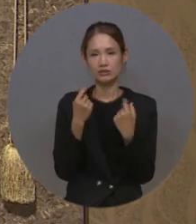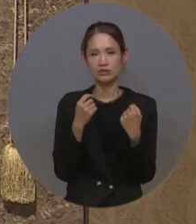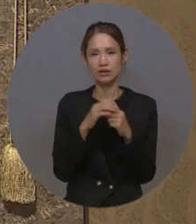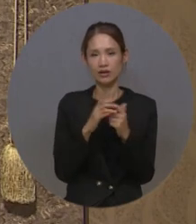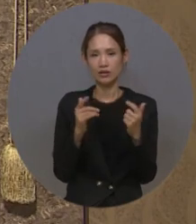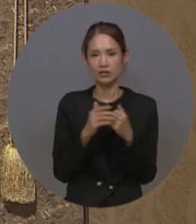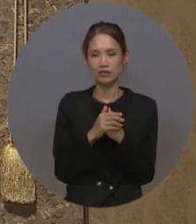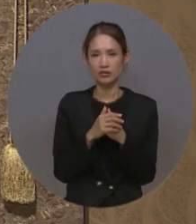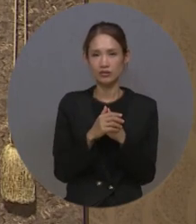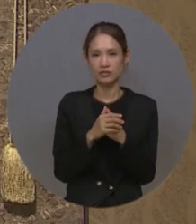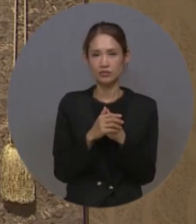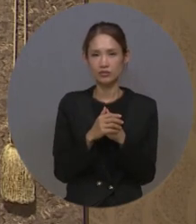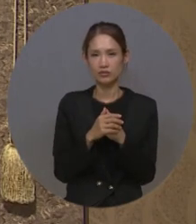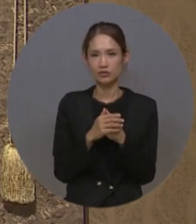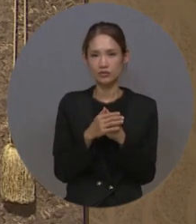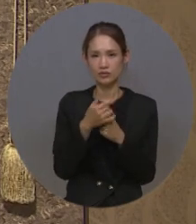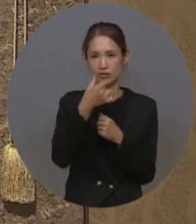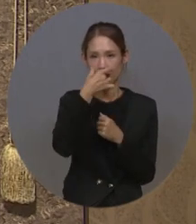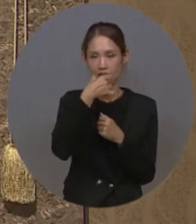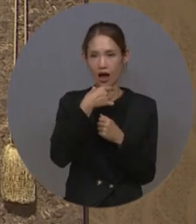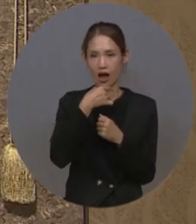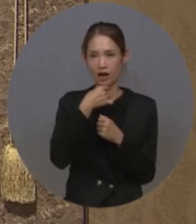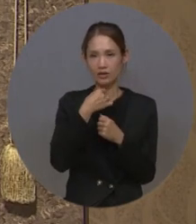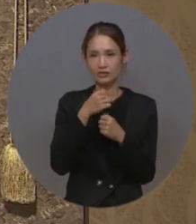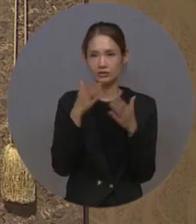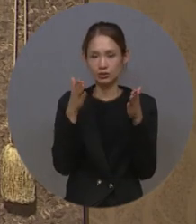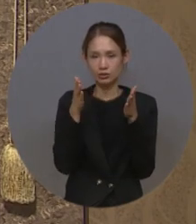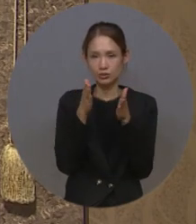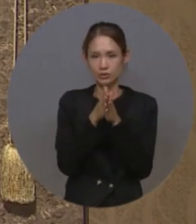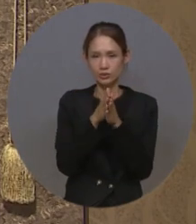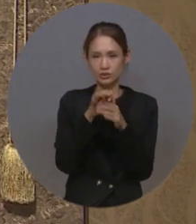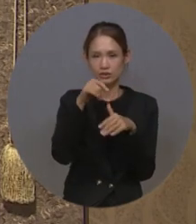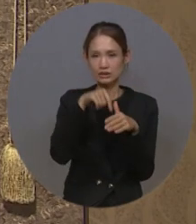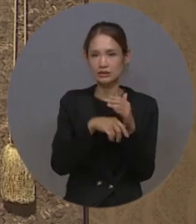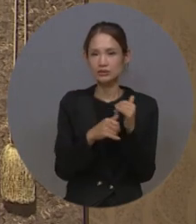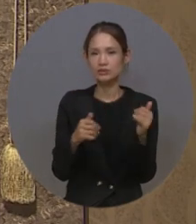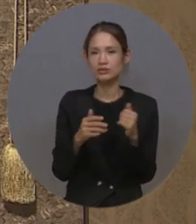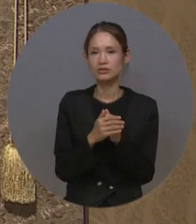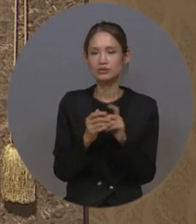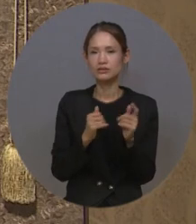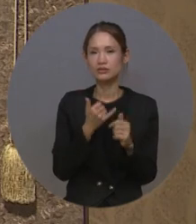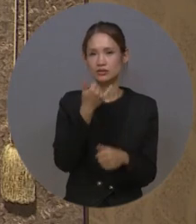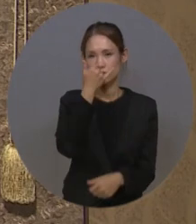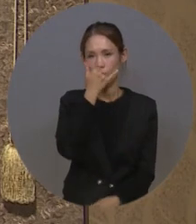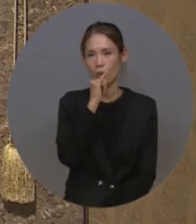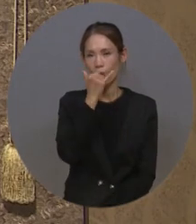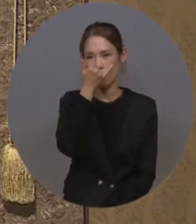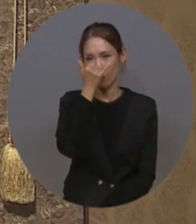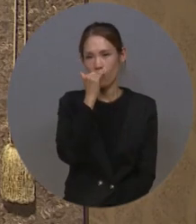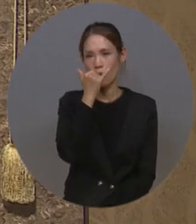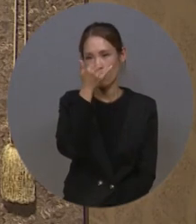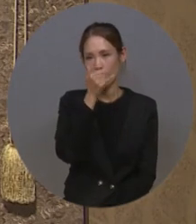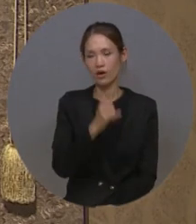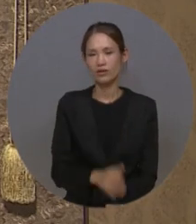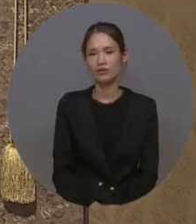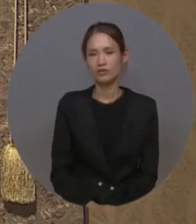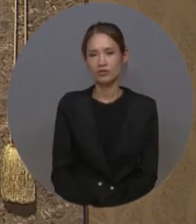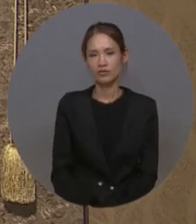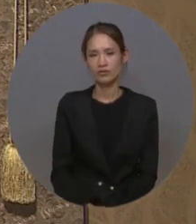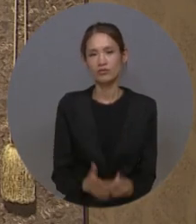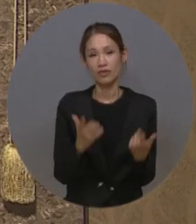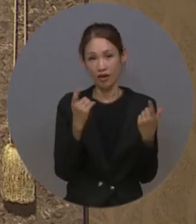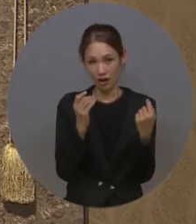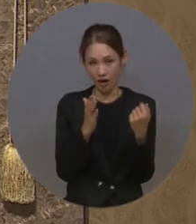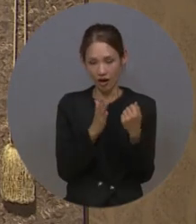않고 상악은 좁고 하악이 깊은 사람들이 대부분 코를 골아요. 네. 그렇기